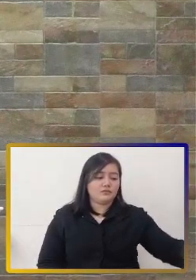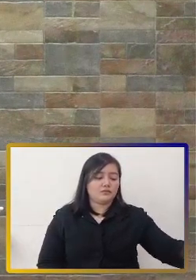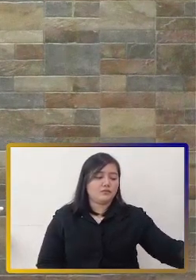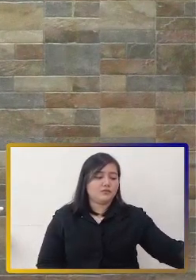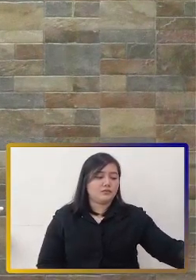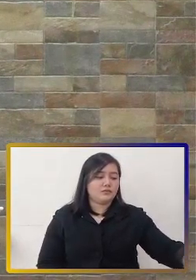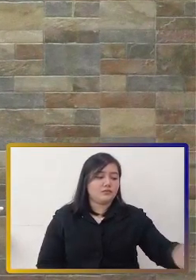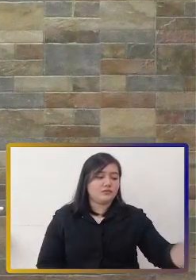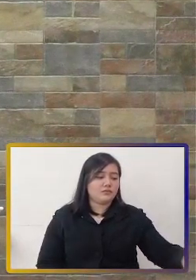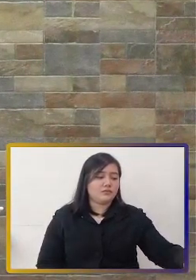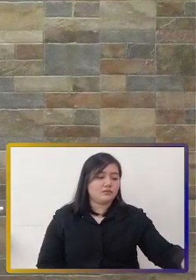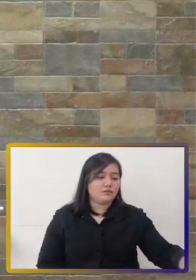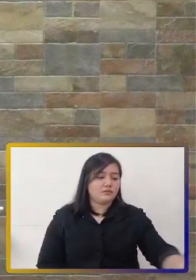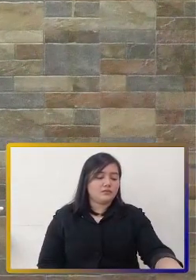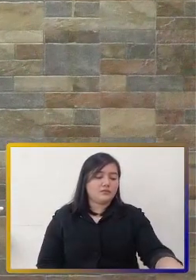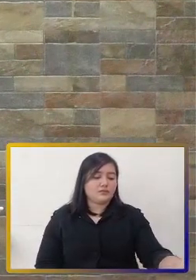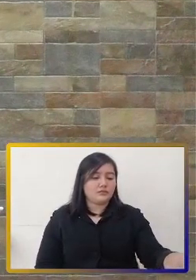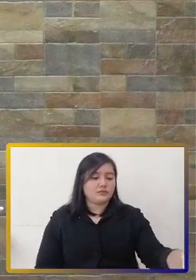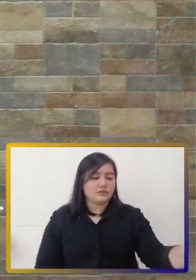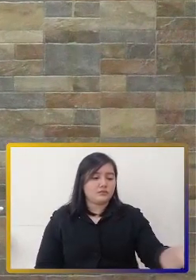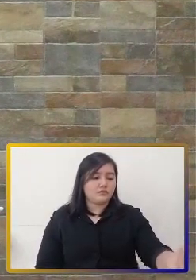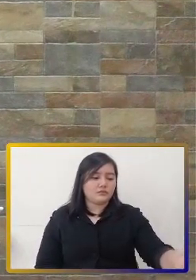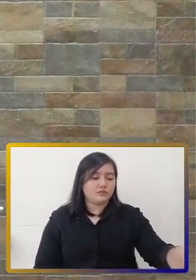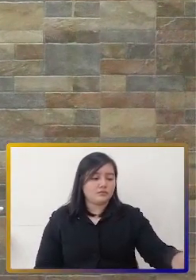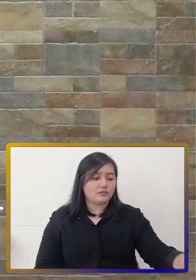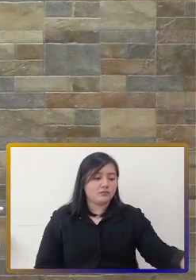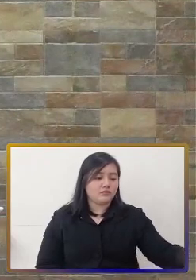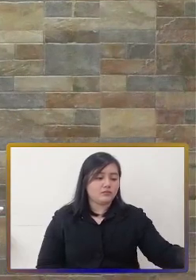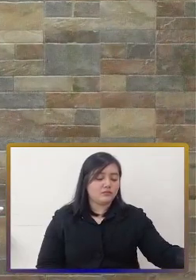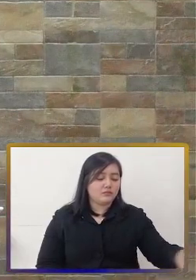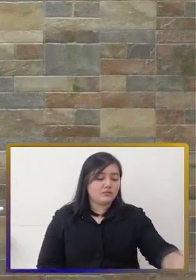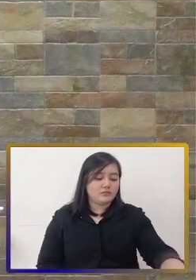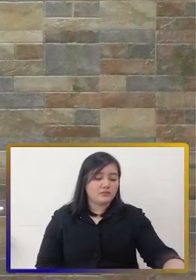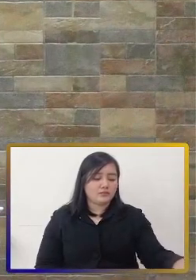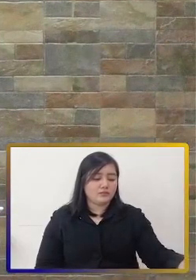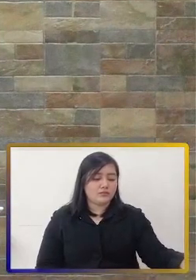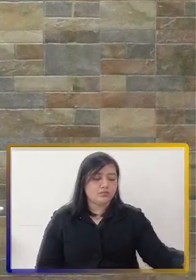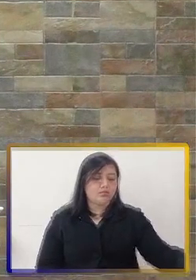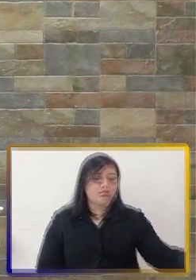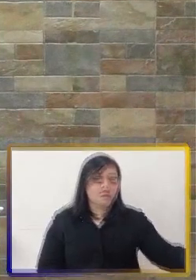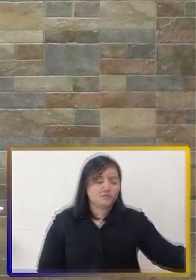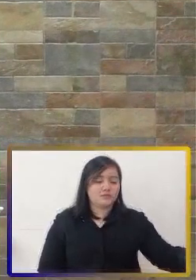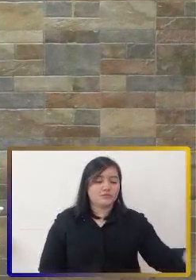Philippi. Alright? The church at Philippi. Sabi niya po dito,